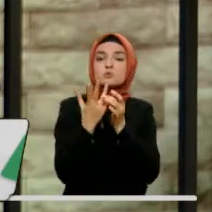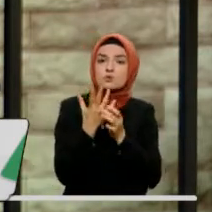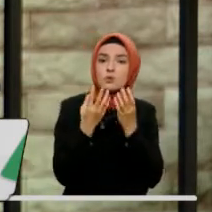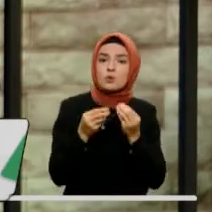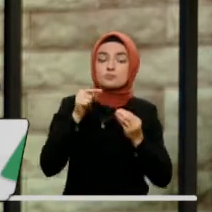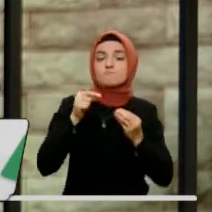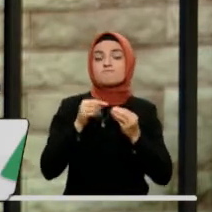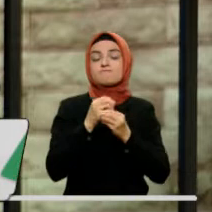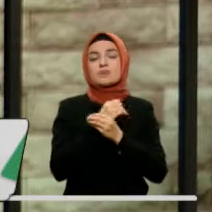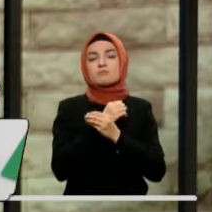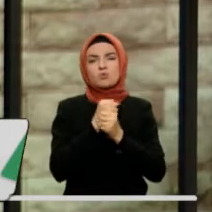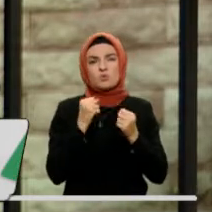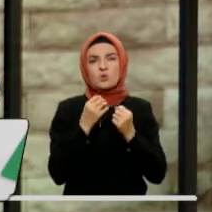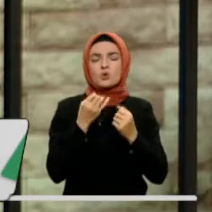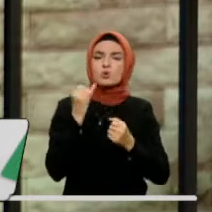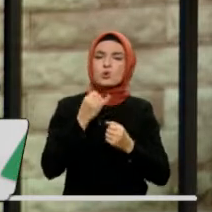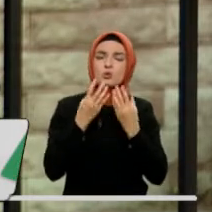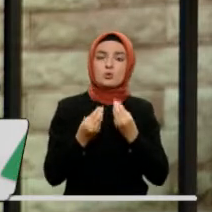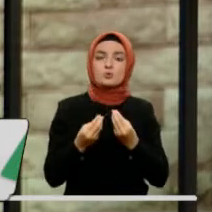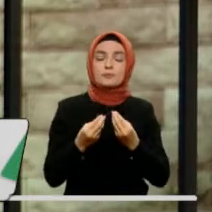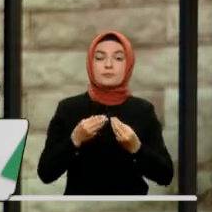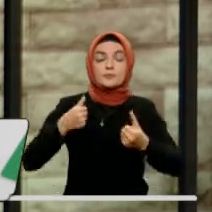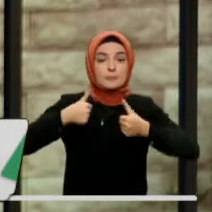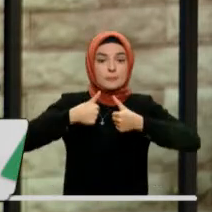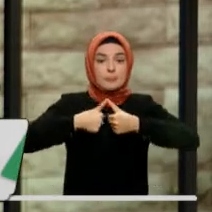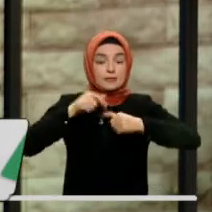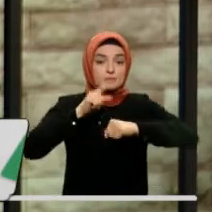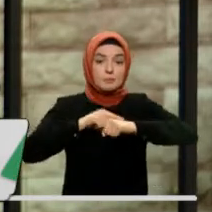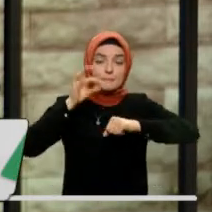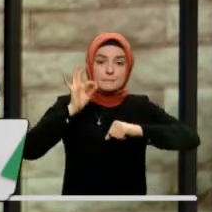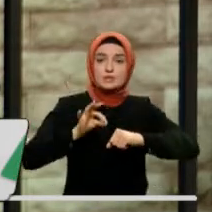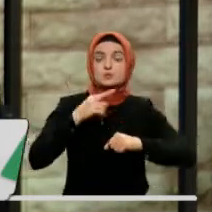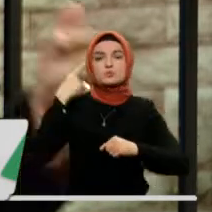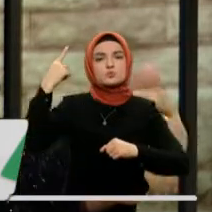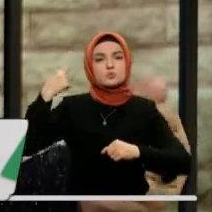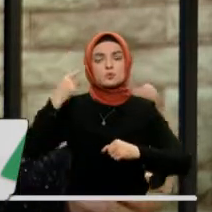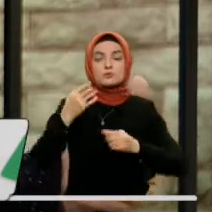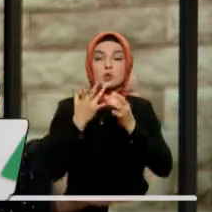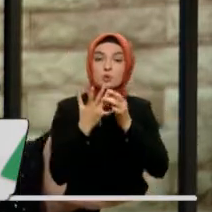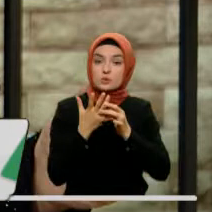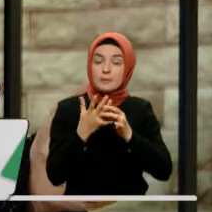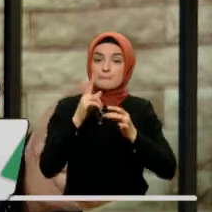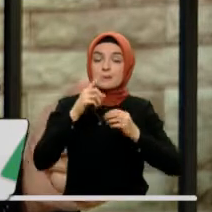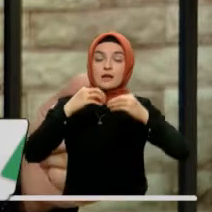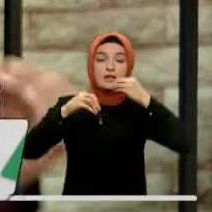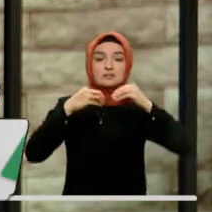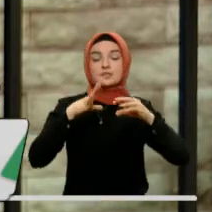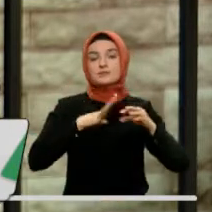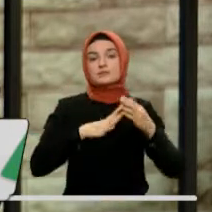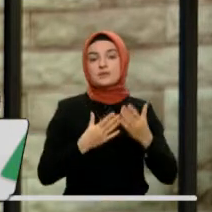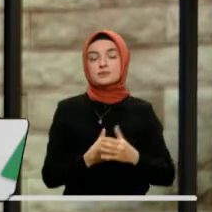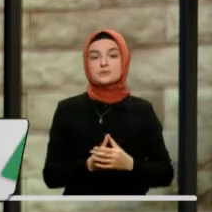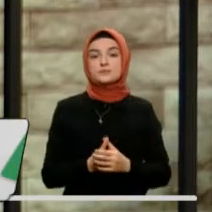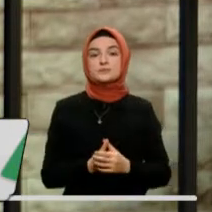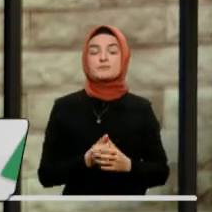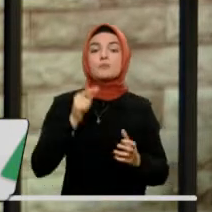yıpratıyor o noktada. O yüzden evlilik sürecinin başlanmasını düşünün. Yüzük takmada ilk önce bir alışveriş vardır bizim yapımızda.